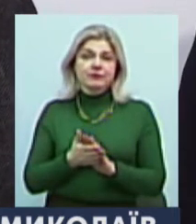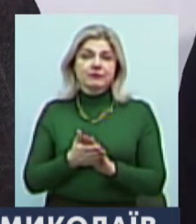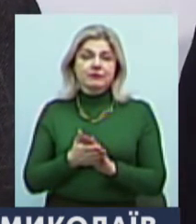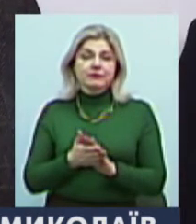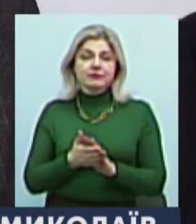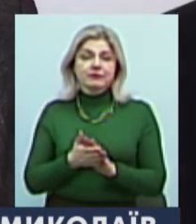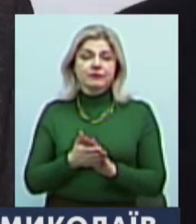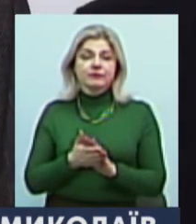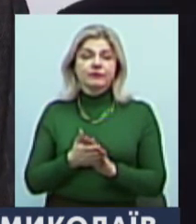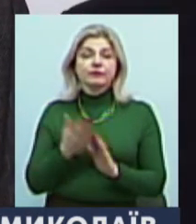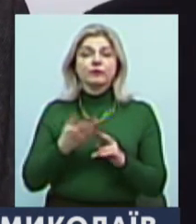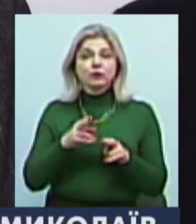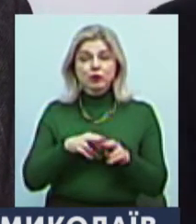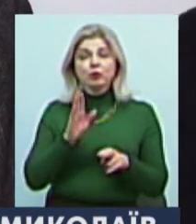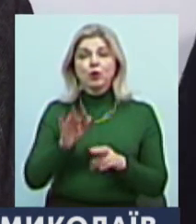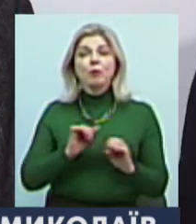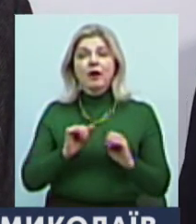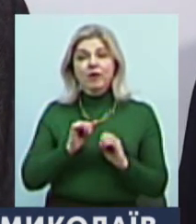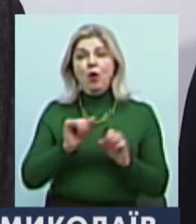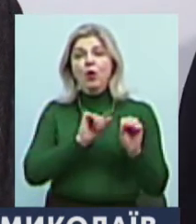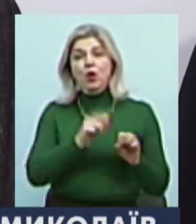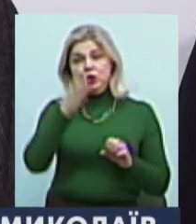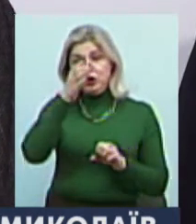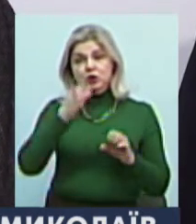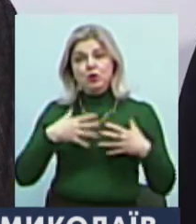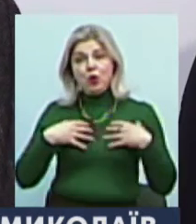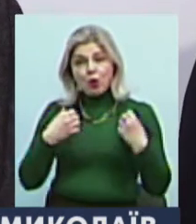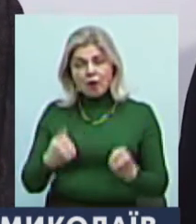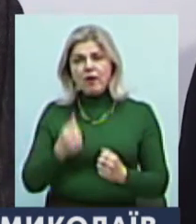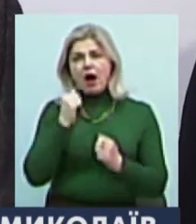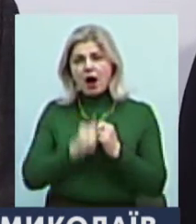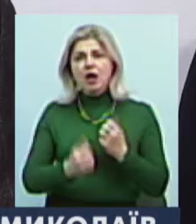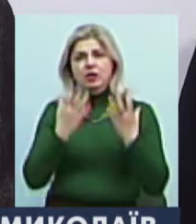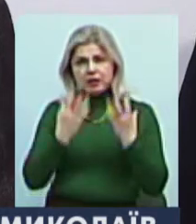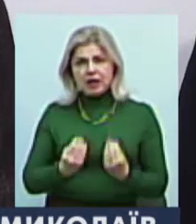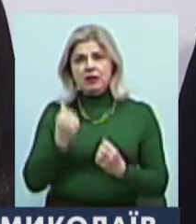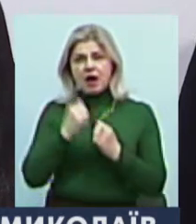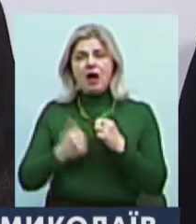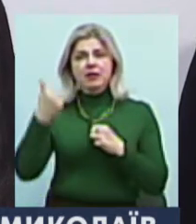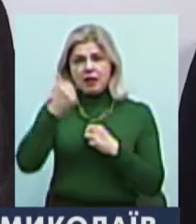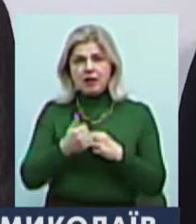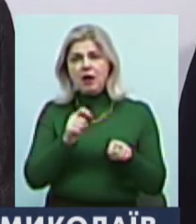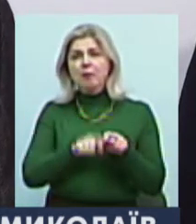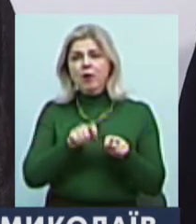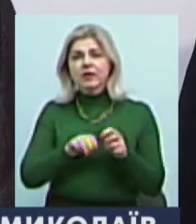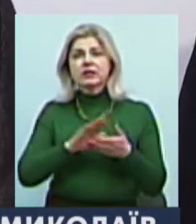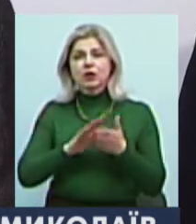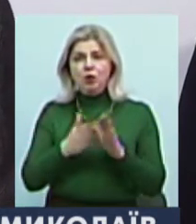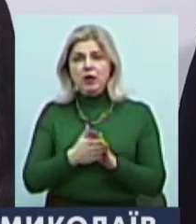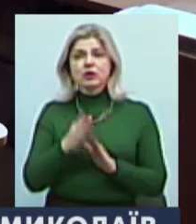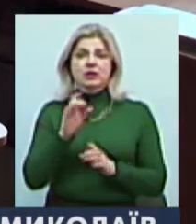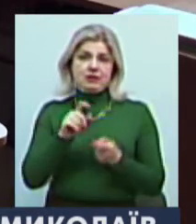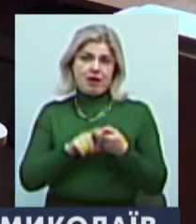знати. Управління охорони здоров'я щонедільно, щоденно ми моніторуємо ситуацію із